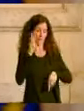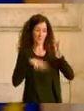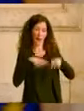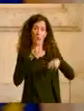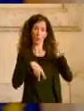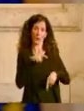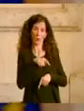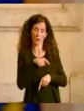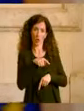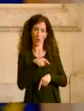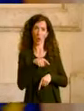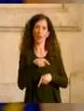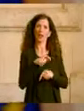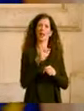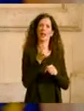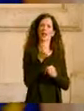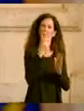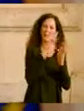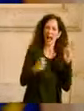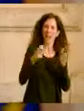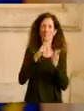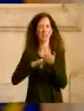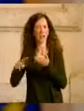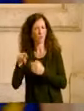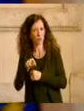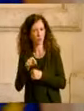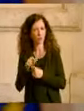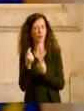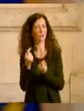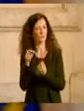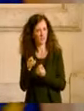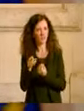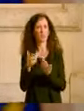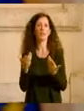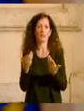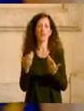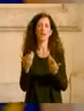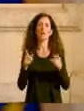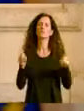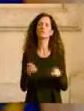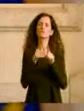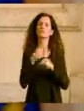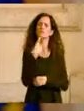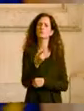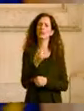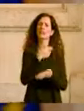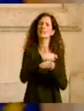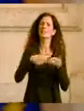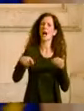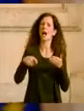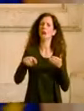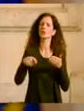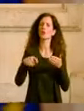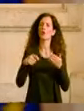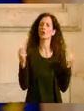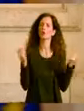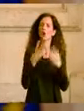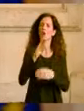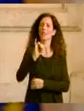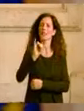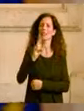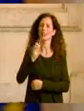i vari tributi, le varie tasse e alcuni addirittura anche, parlo del saldo 2019 dell'IRAP,